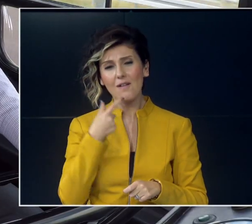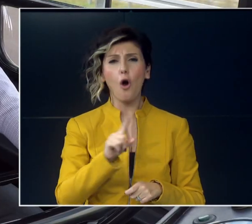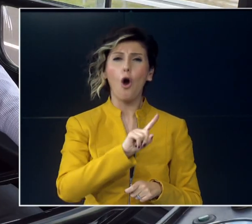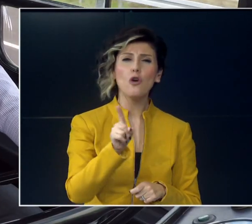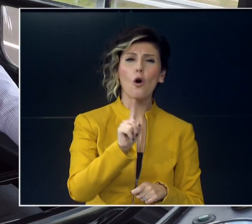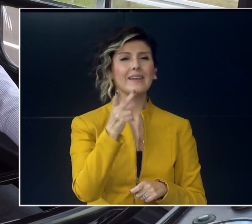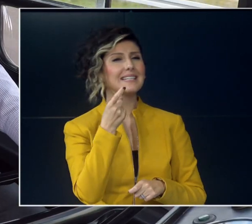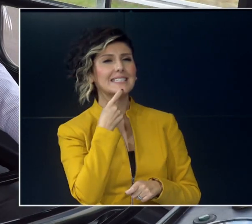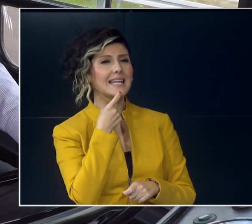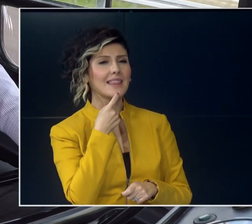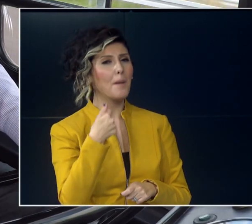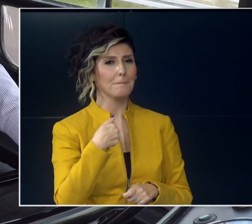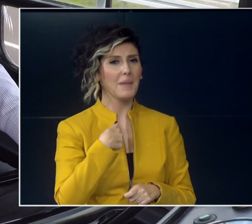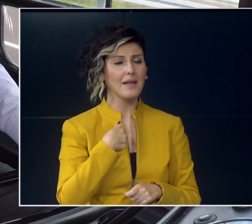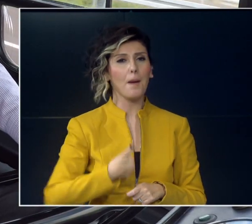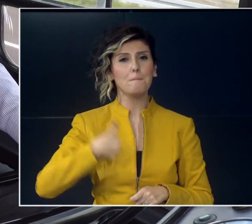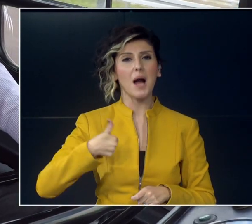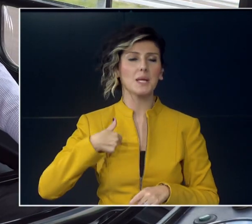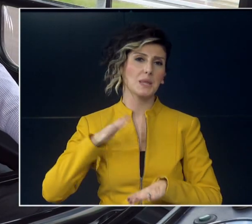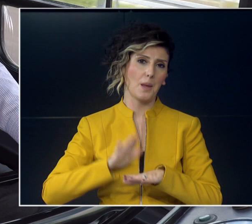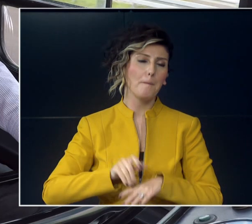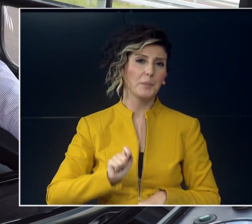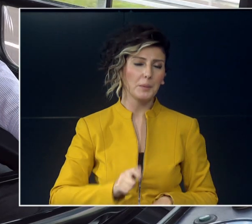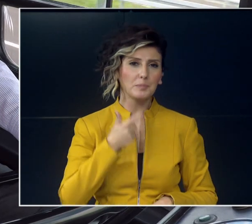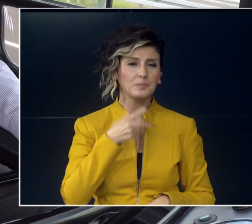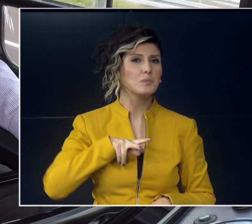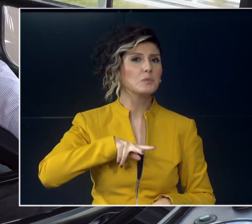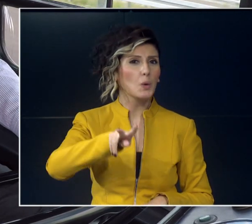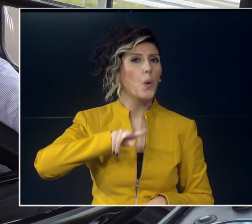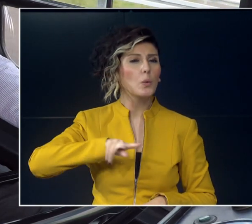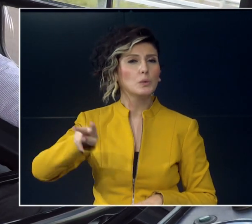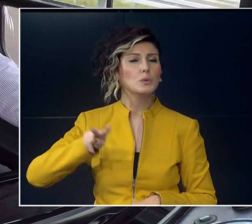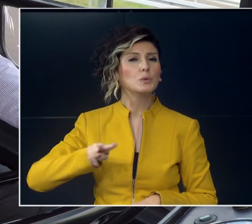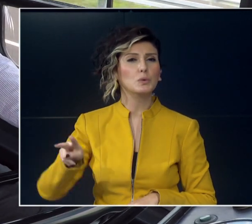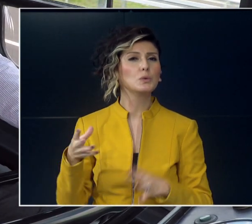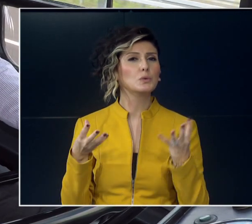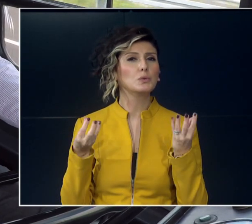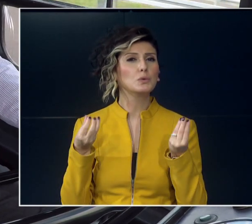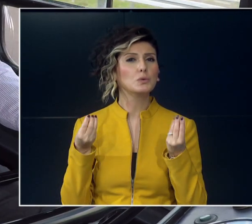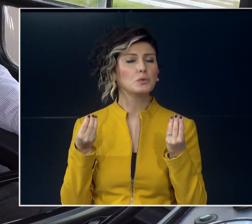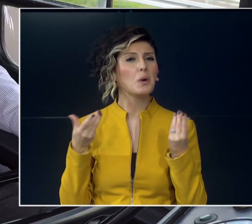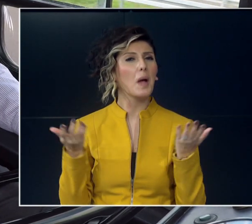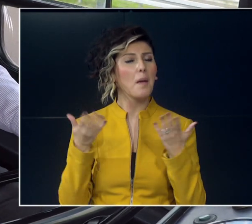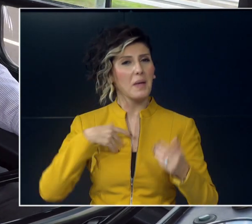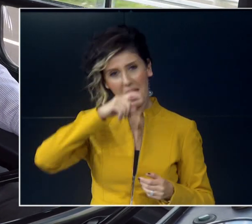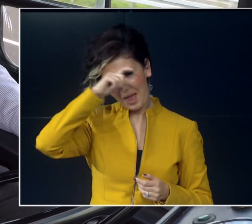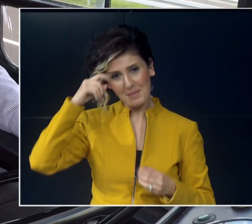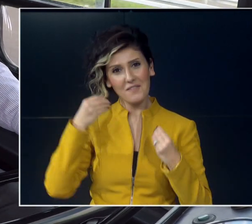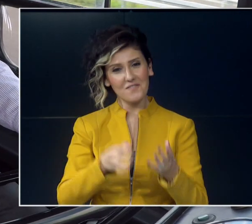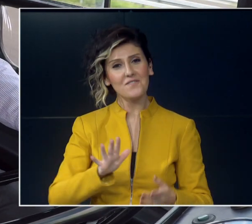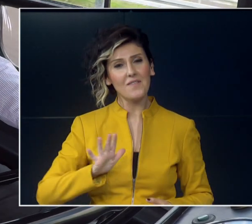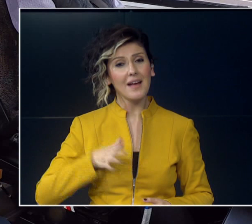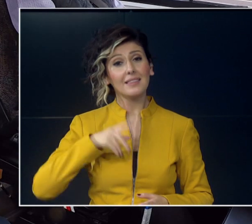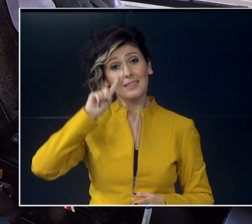12 sene ben bakanlık yaptım. Yollarda çok epey emeğimiz var ama ben